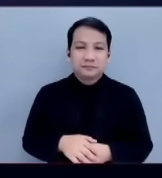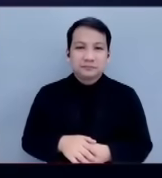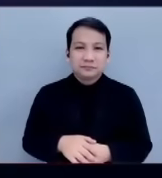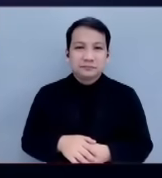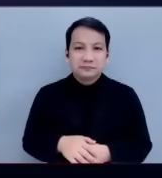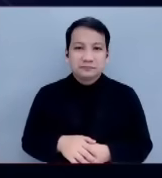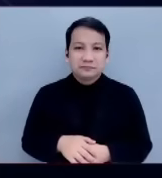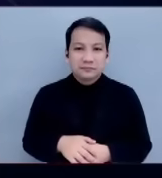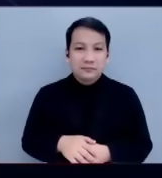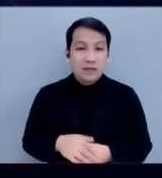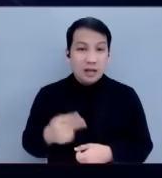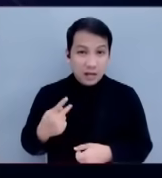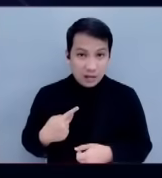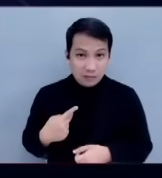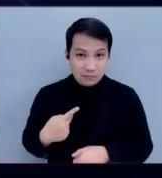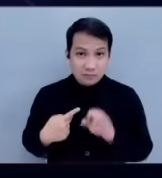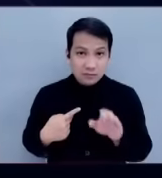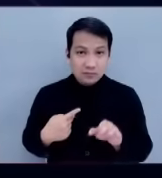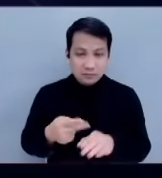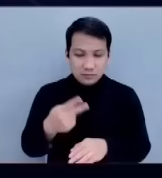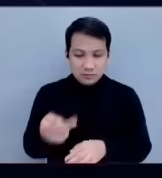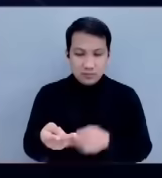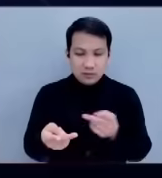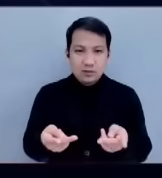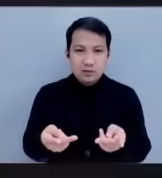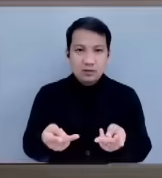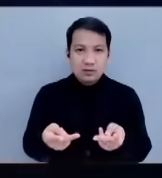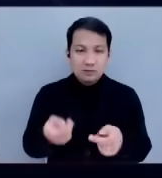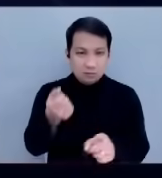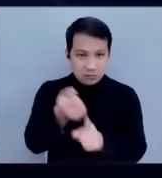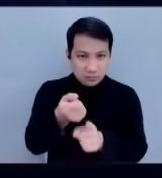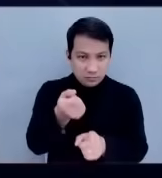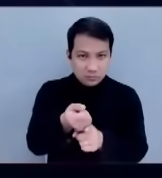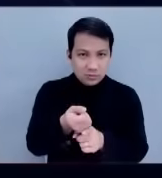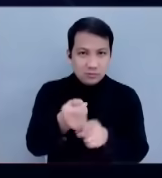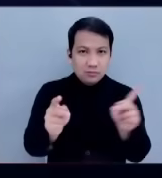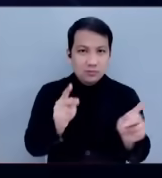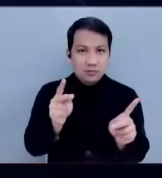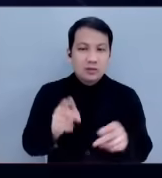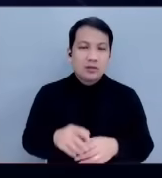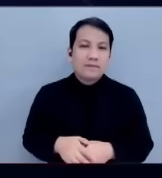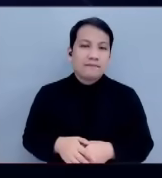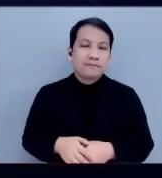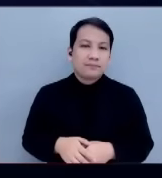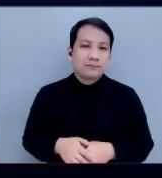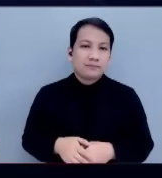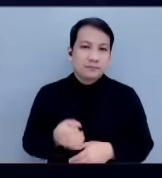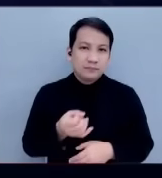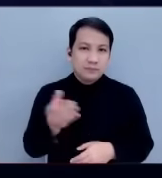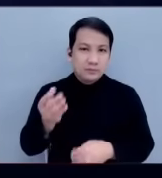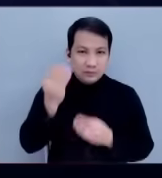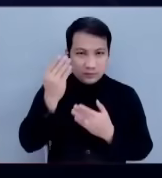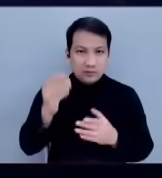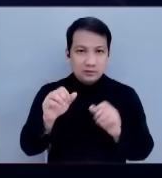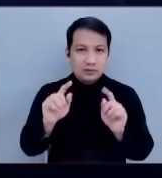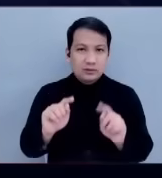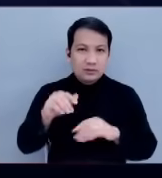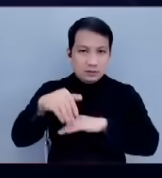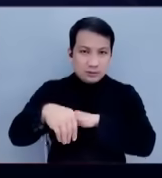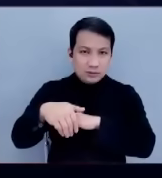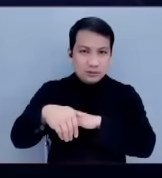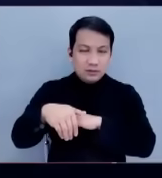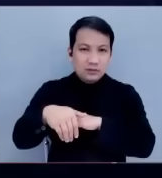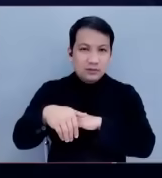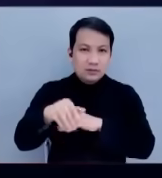Meron pa ngang napahiga sa kalsada habang binubugbog ng mga tao. Ito ang eksena ng Sabado ng gabi sa Agdal Flyover sa